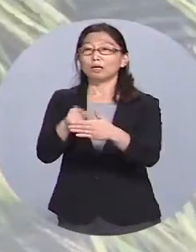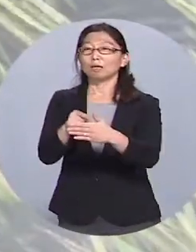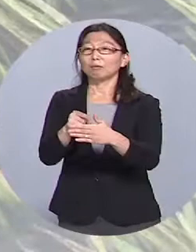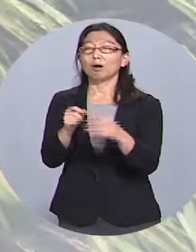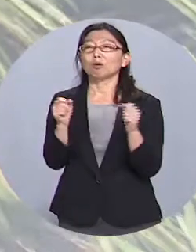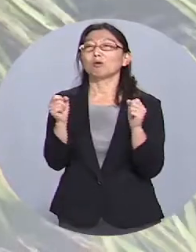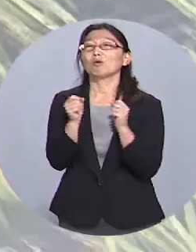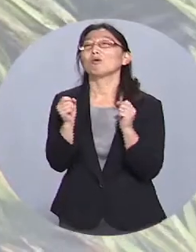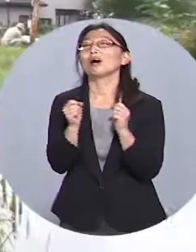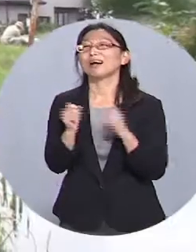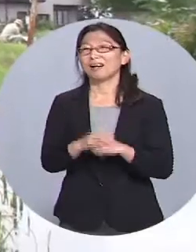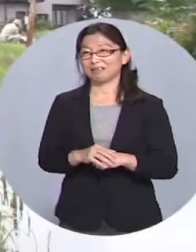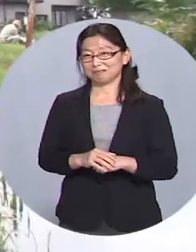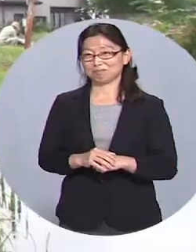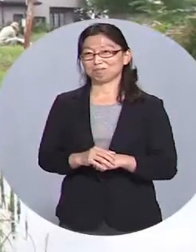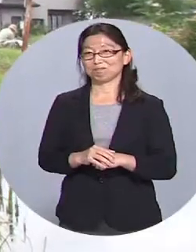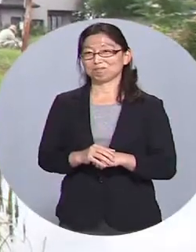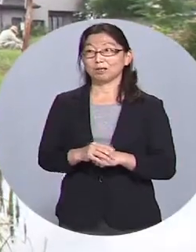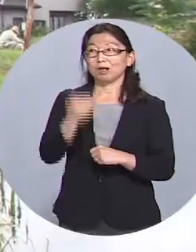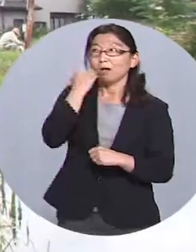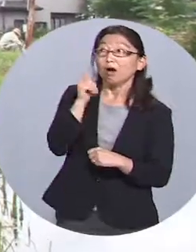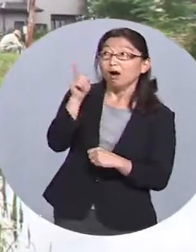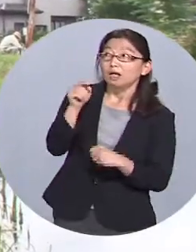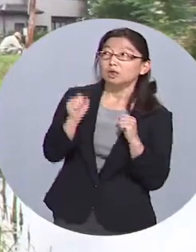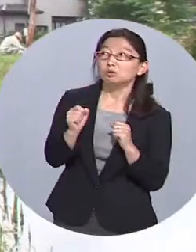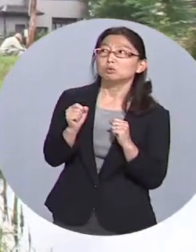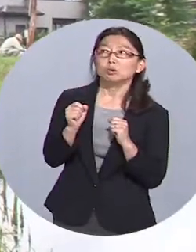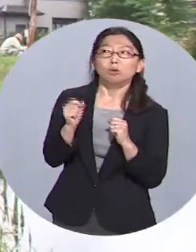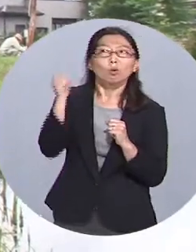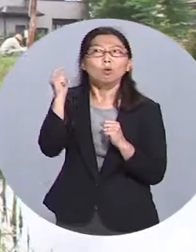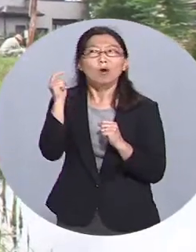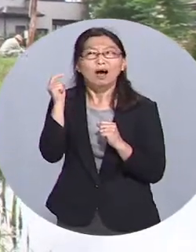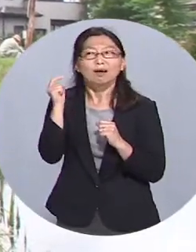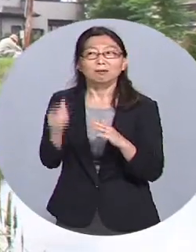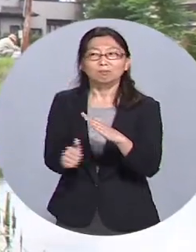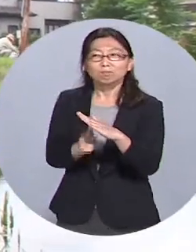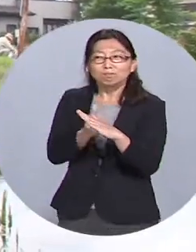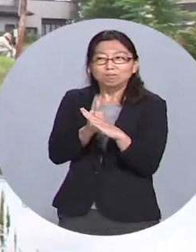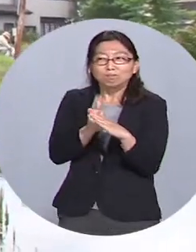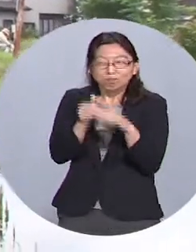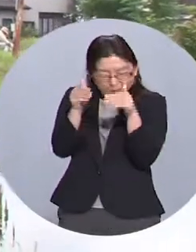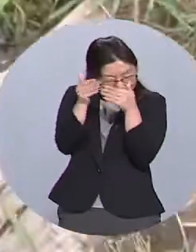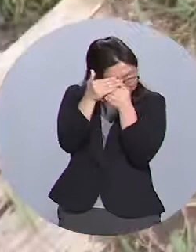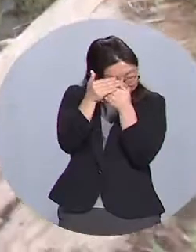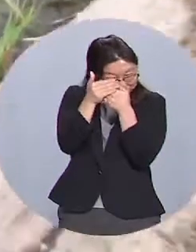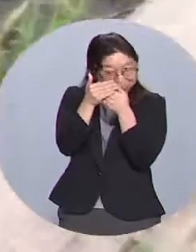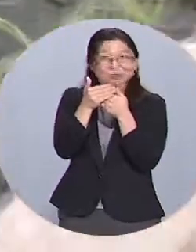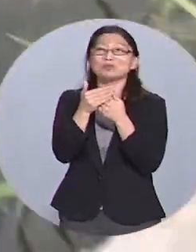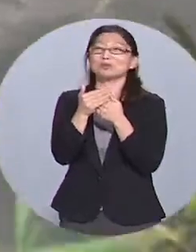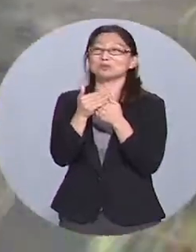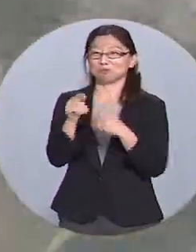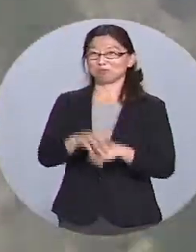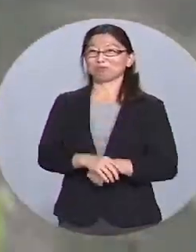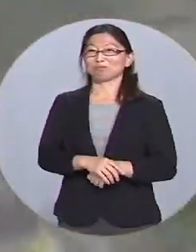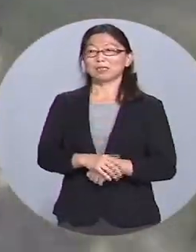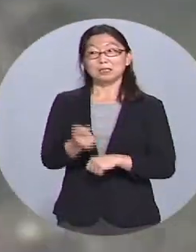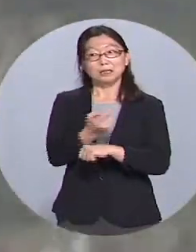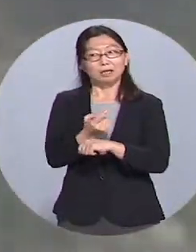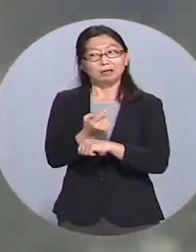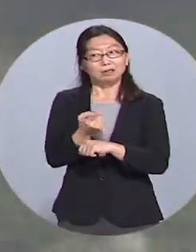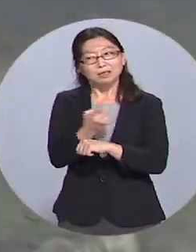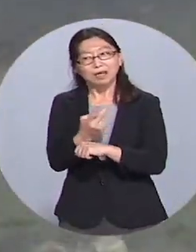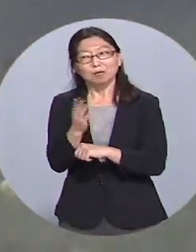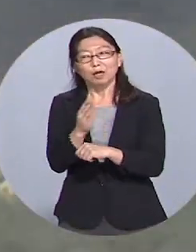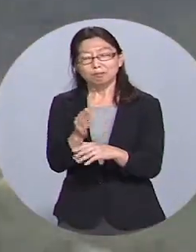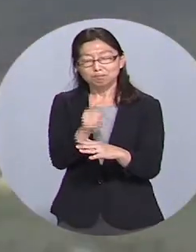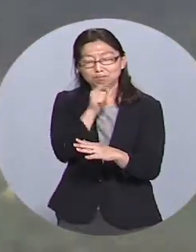くね、 はい、 デリケートなんですよ。人の話とか、 はい、 そういうのもデリケートで、もう草むらに入っちゃう、まあ、1時間ぐらいあのじ